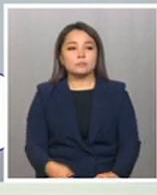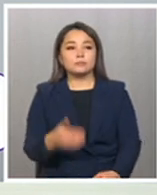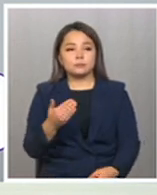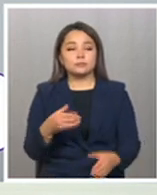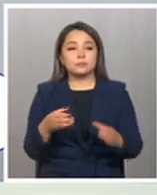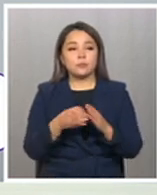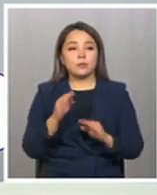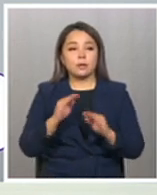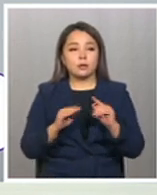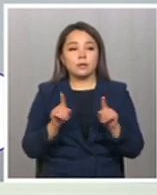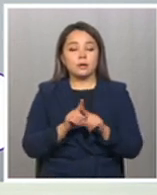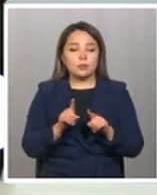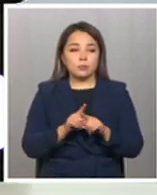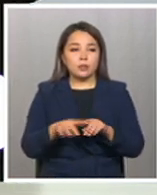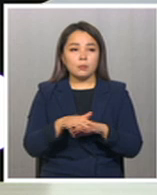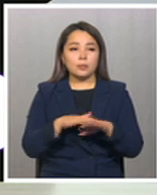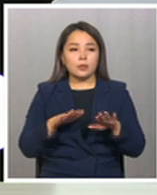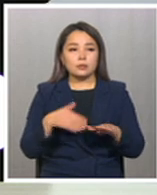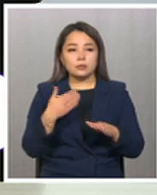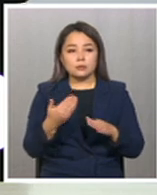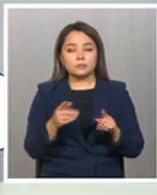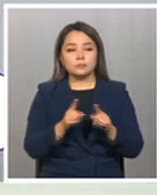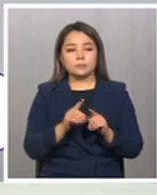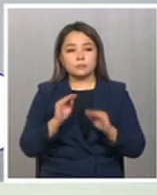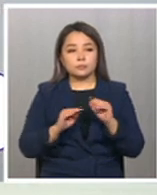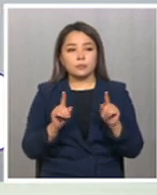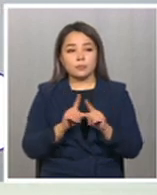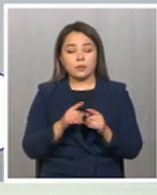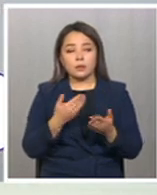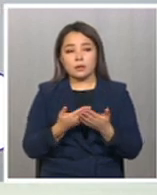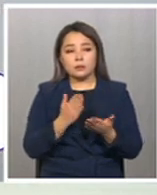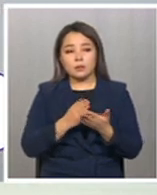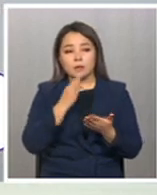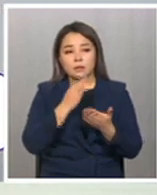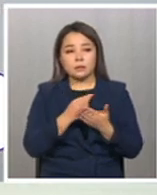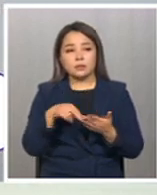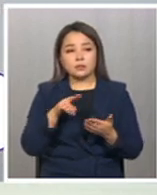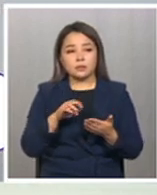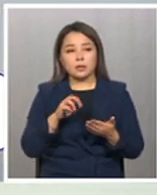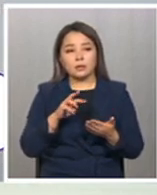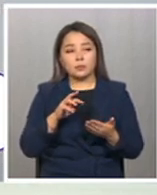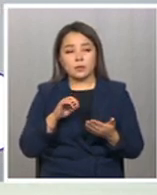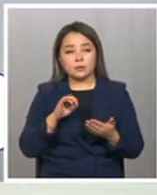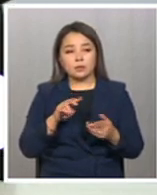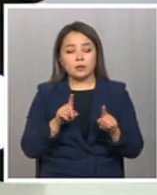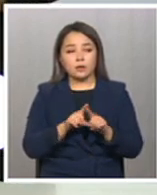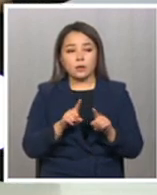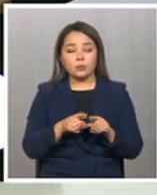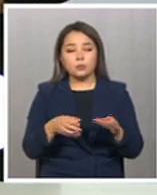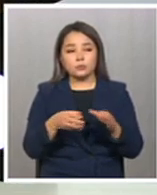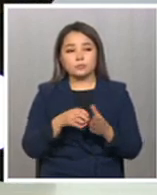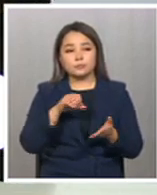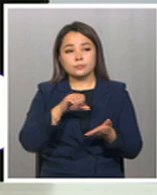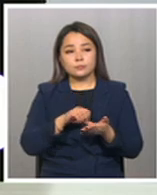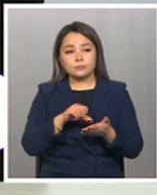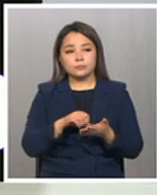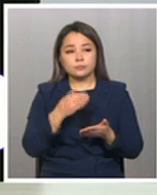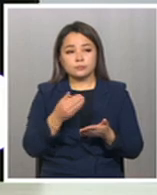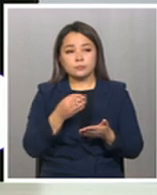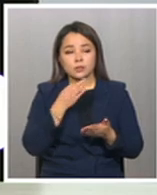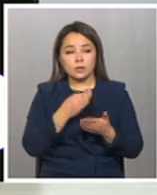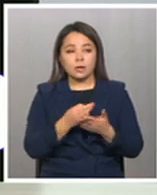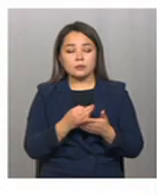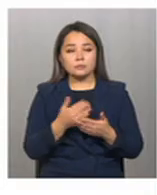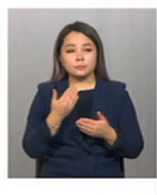радикалдар оттекке қарай тартылады. Мысал ретінде диметил эфирі, екі радикалы бар